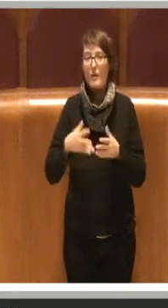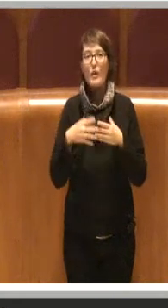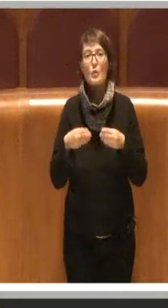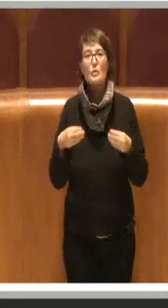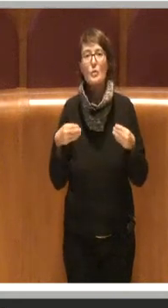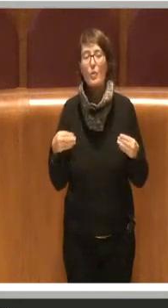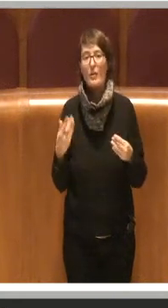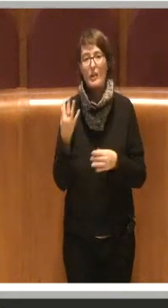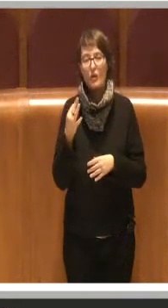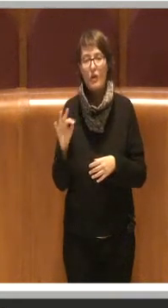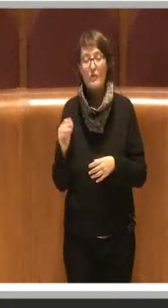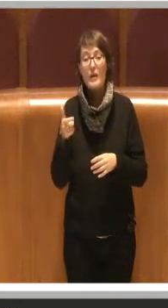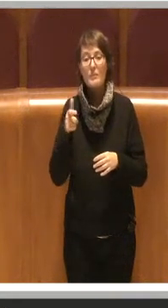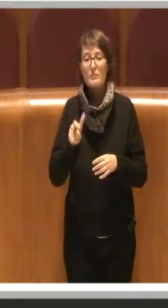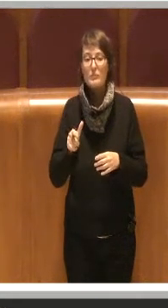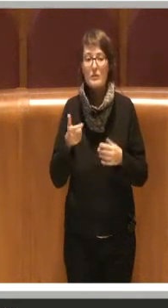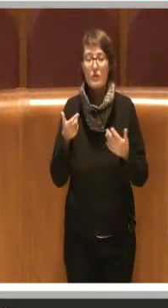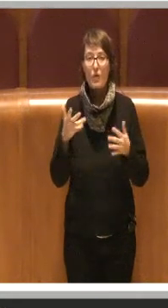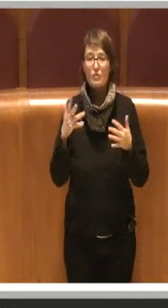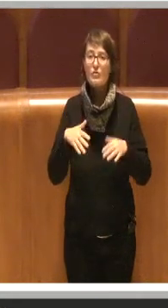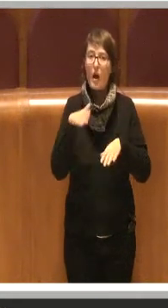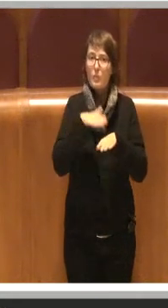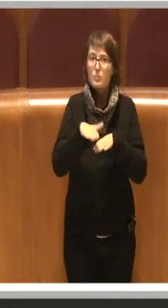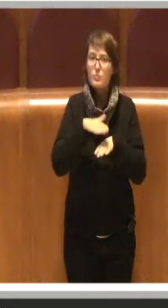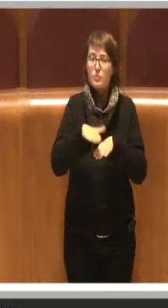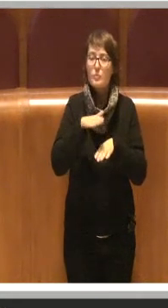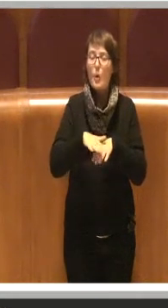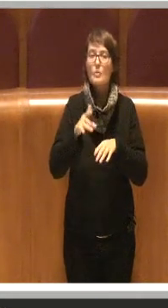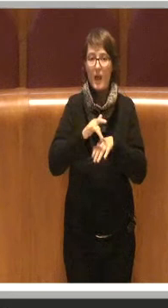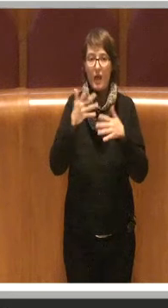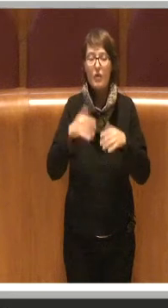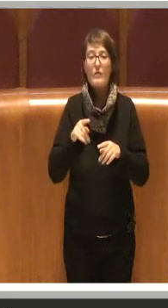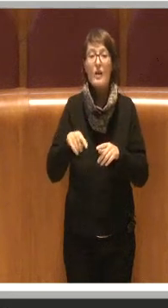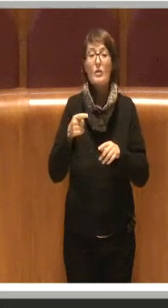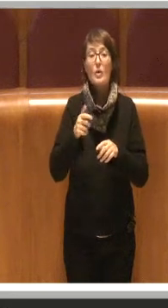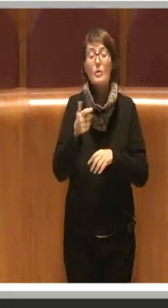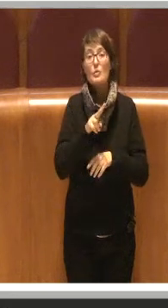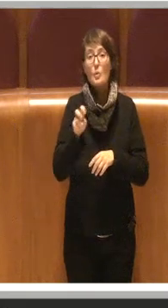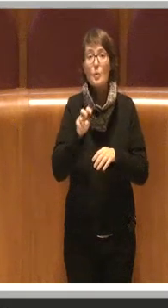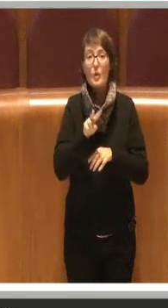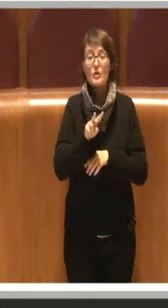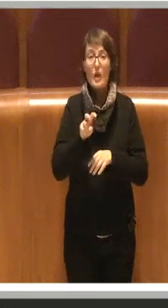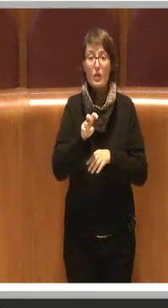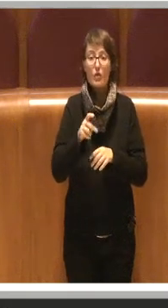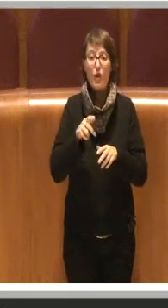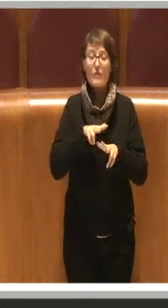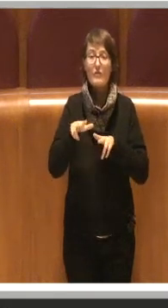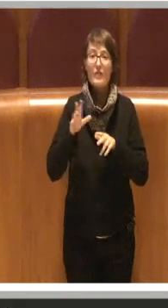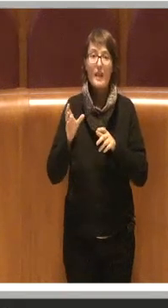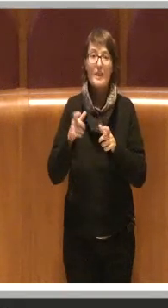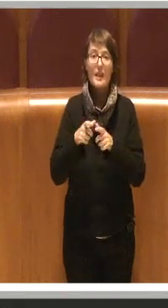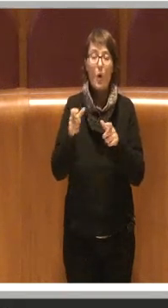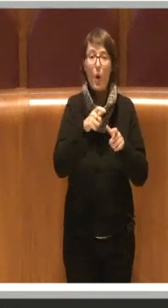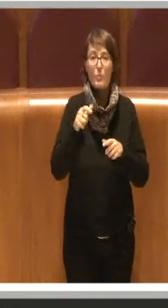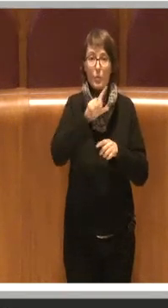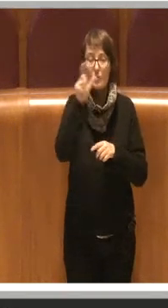dire, sperimentato e utilizzato in oltre 220 comuni in Italia. È uno strumento assolutamente perfettibile, come qualsiasi altra